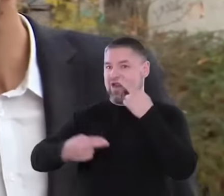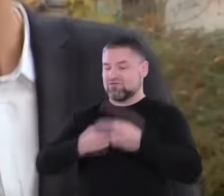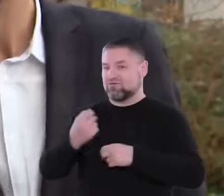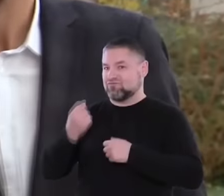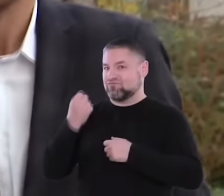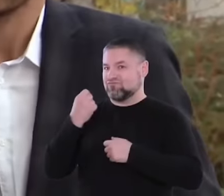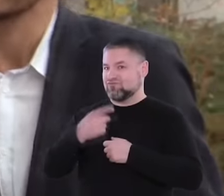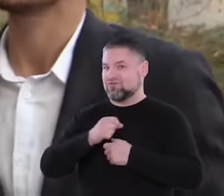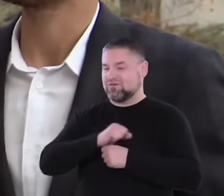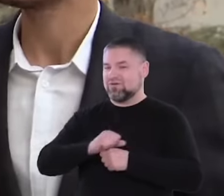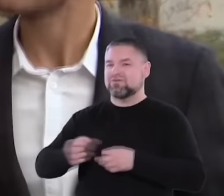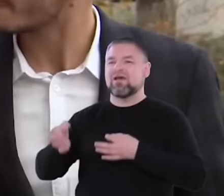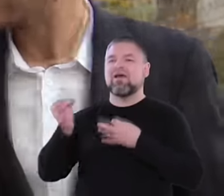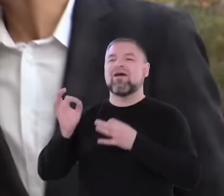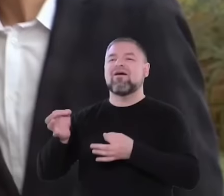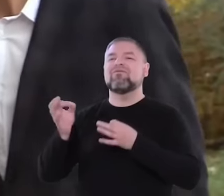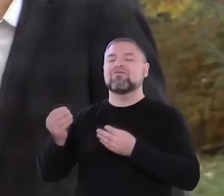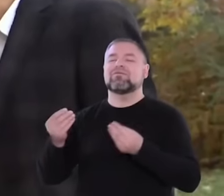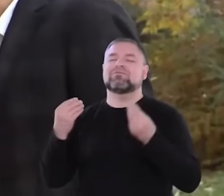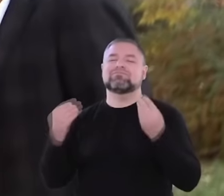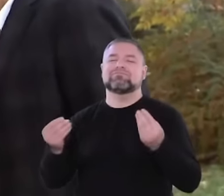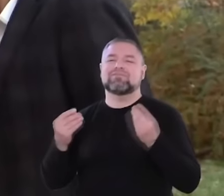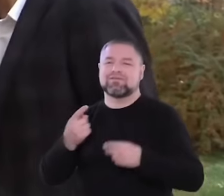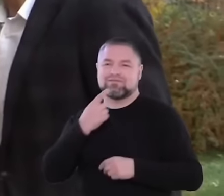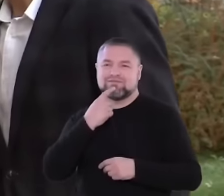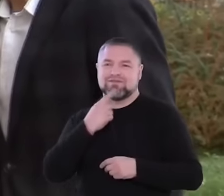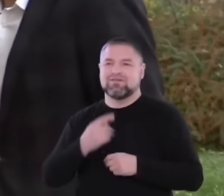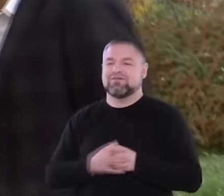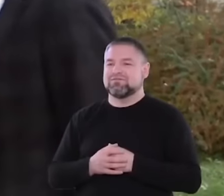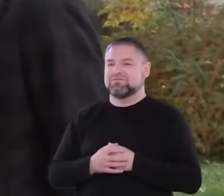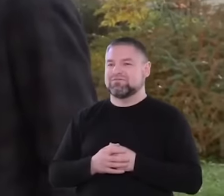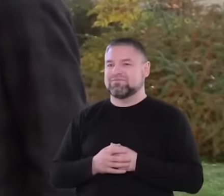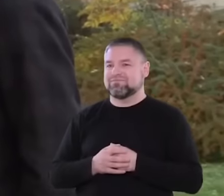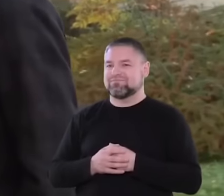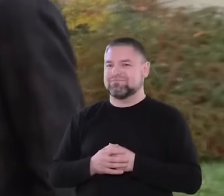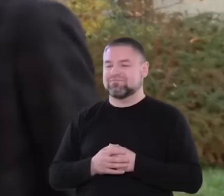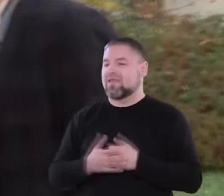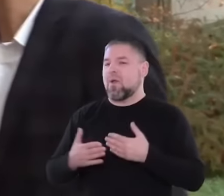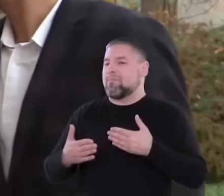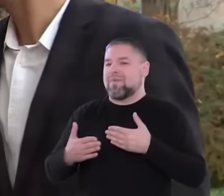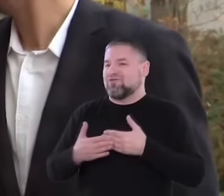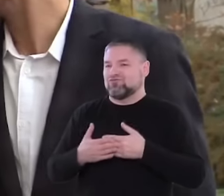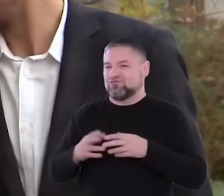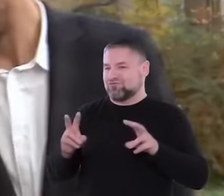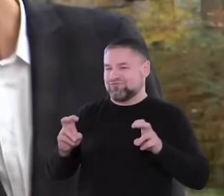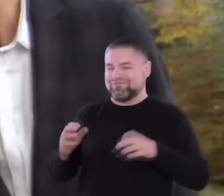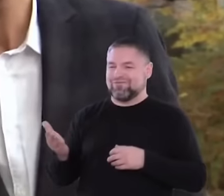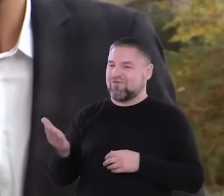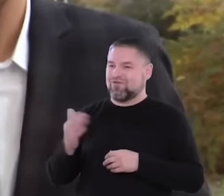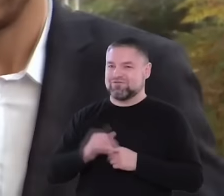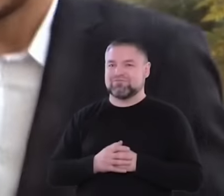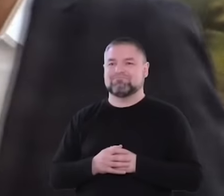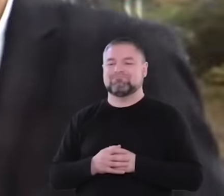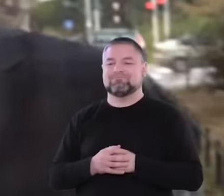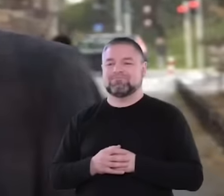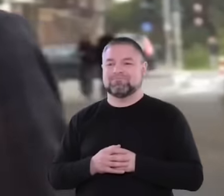która serwuje doskonałe wino. Mój ty mężusiu. Idziemy?